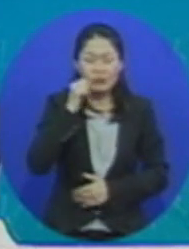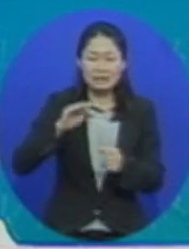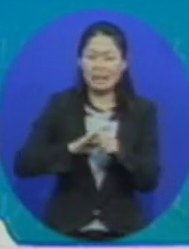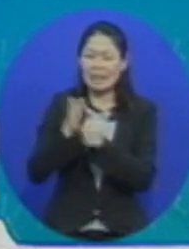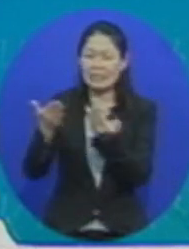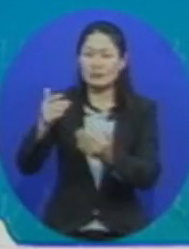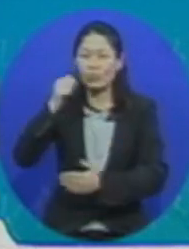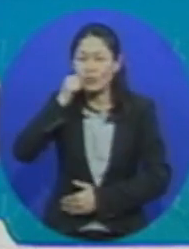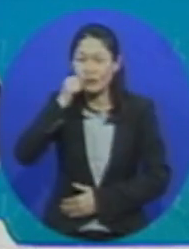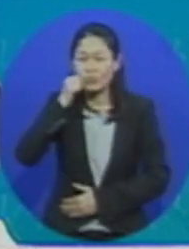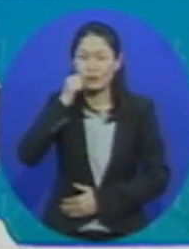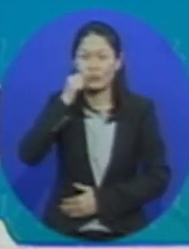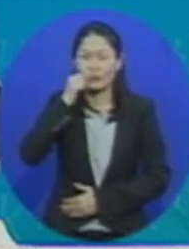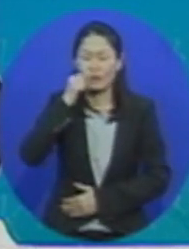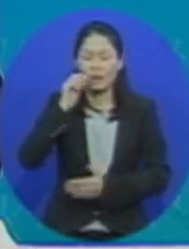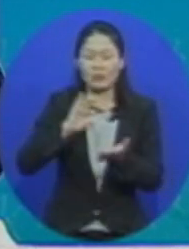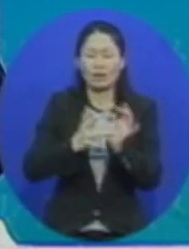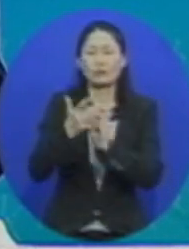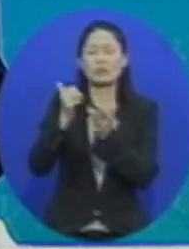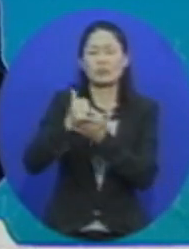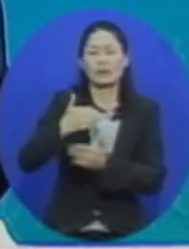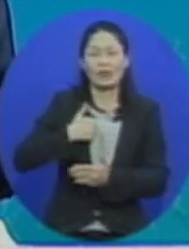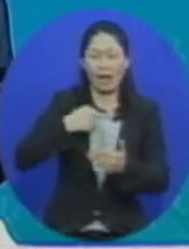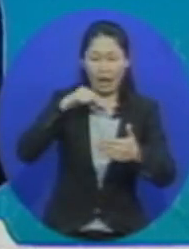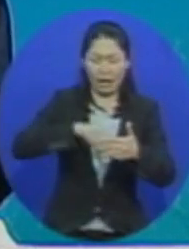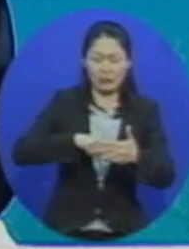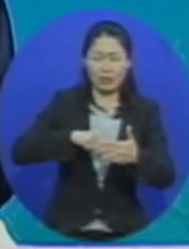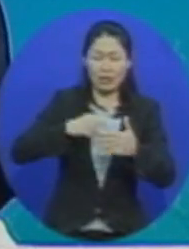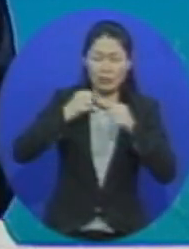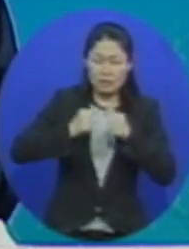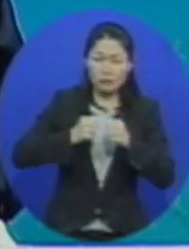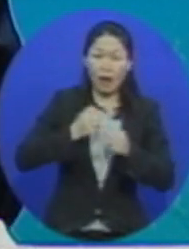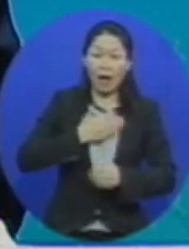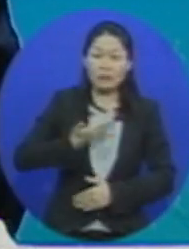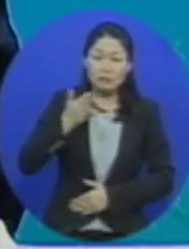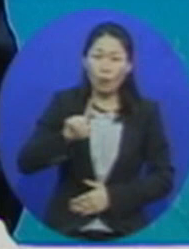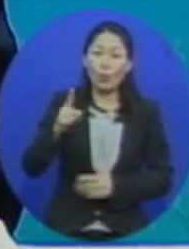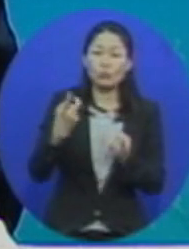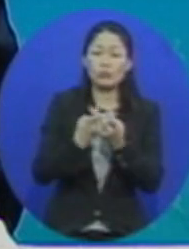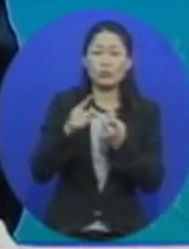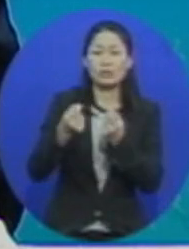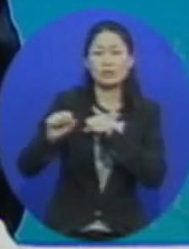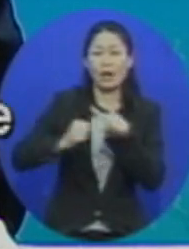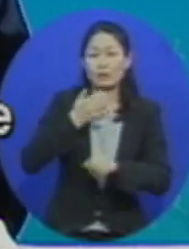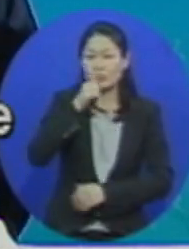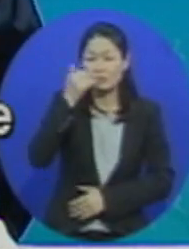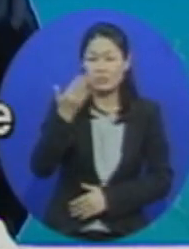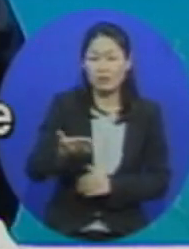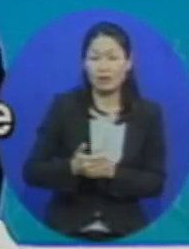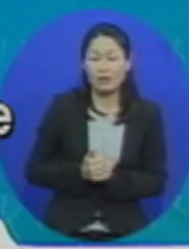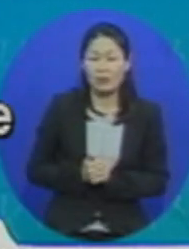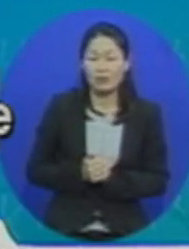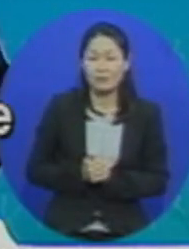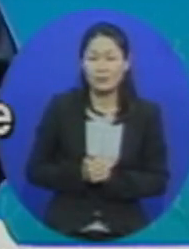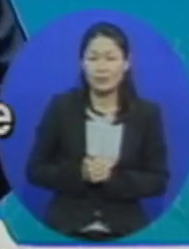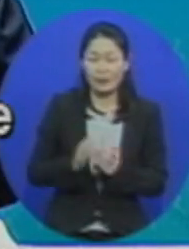못하고 예수님이 내 안에 계신 것을 내가 아는데 어떻게 그렇게 할 수가 있어 예수님이 안에